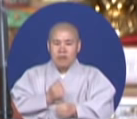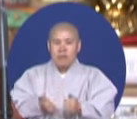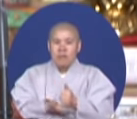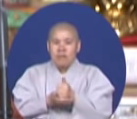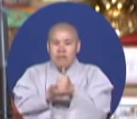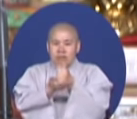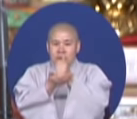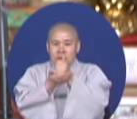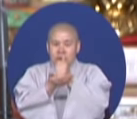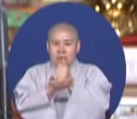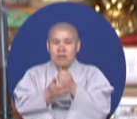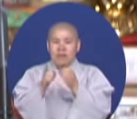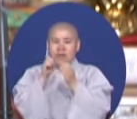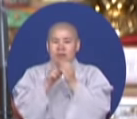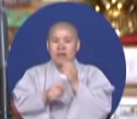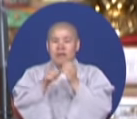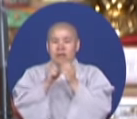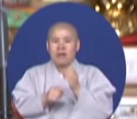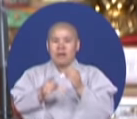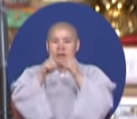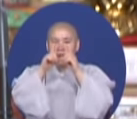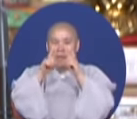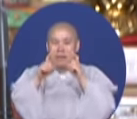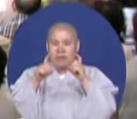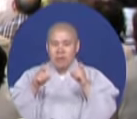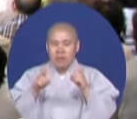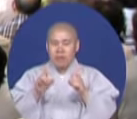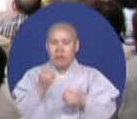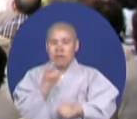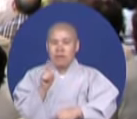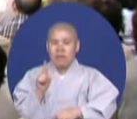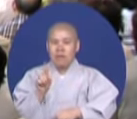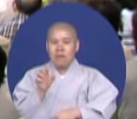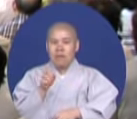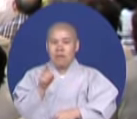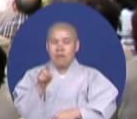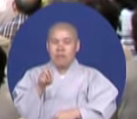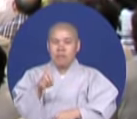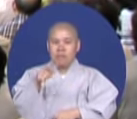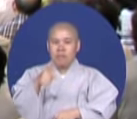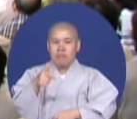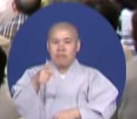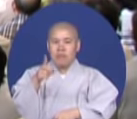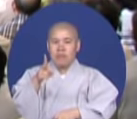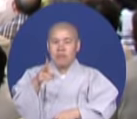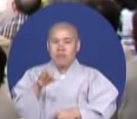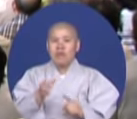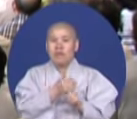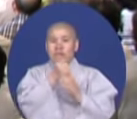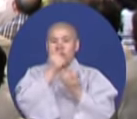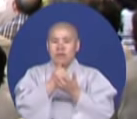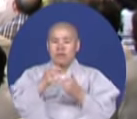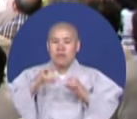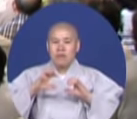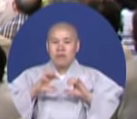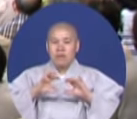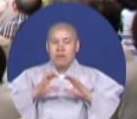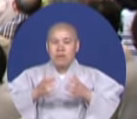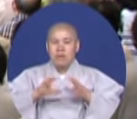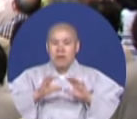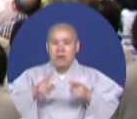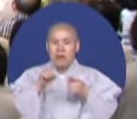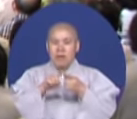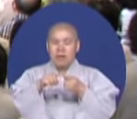받드는 것이 절입니다. 그래서 화엄경에 보면 그 부처님 세계에 대한 개송이